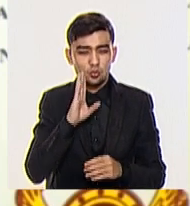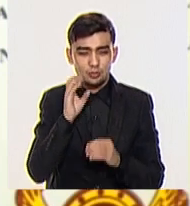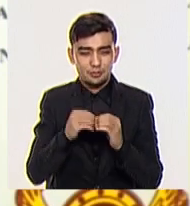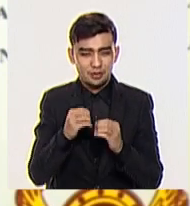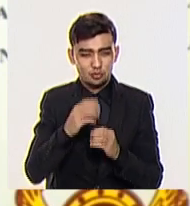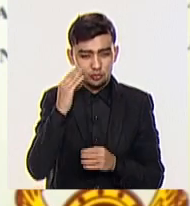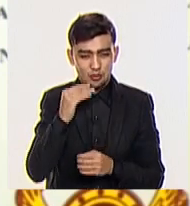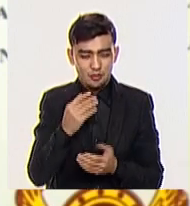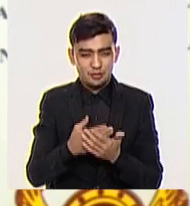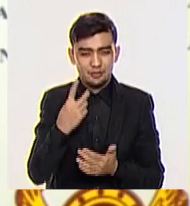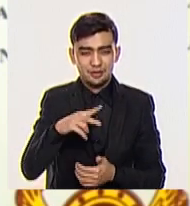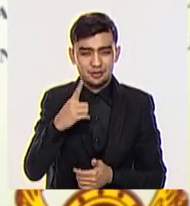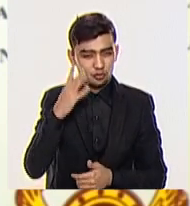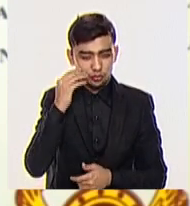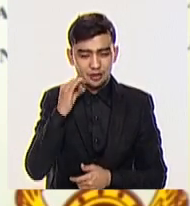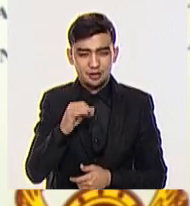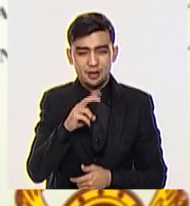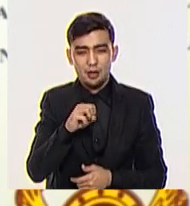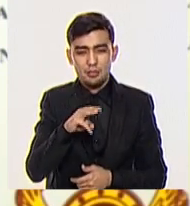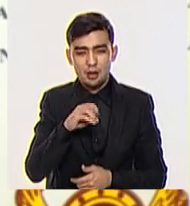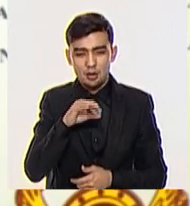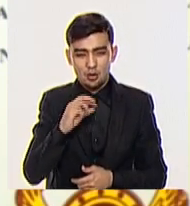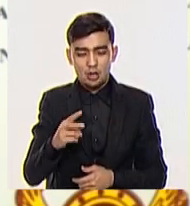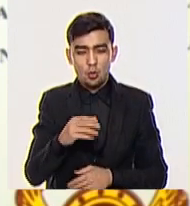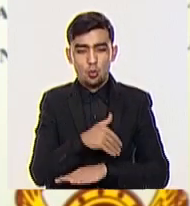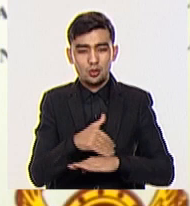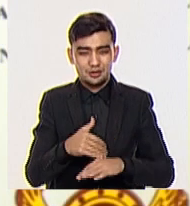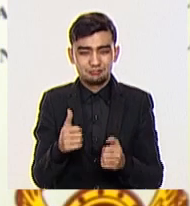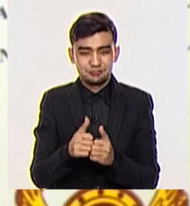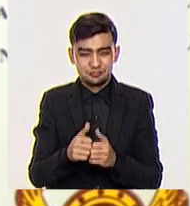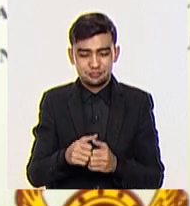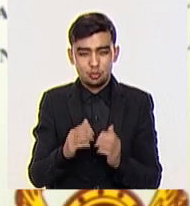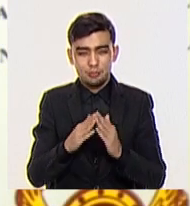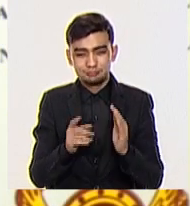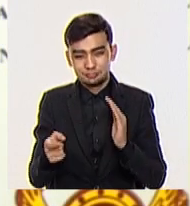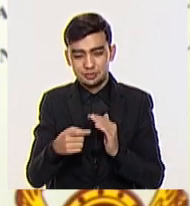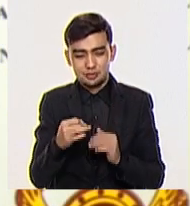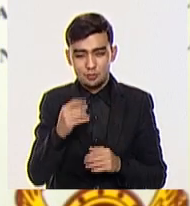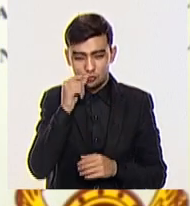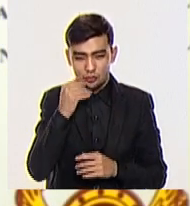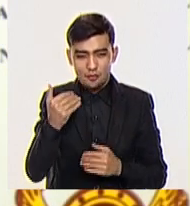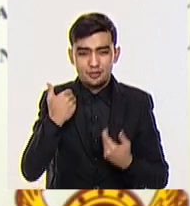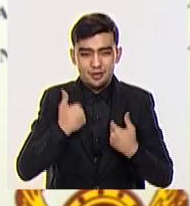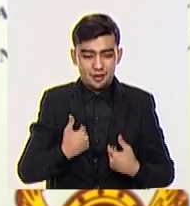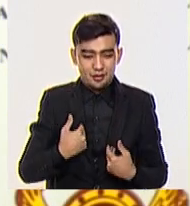күні, жергілікті тұрғындардан Комаров көшесіндегі үйлердің бірінің артынан ер адамның мүрдесі табылған жайлы қоңырау келіп түсті.